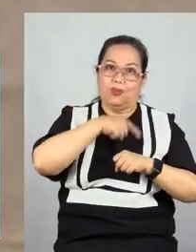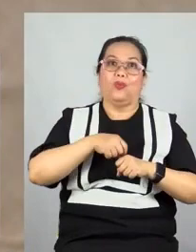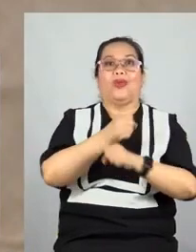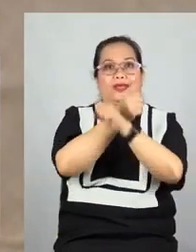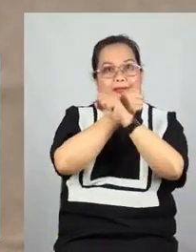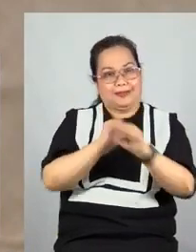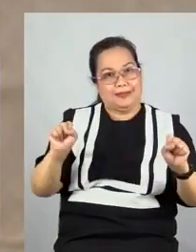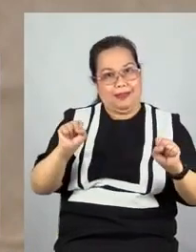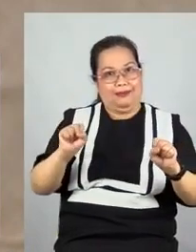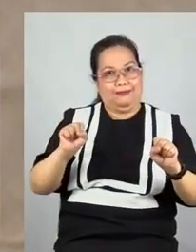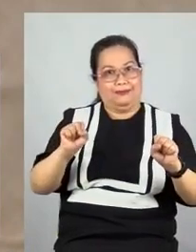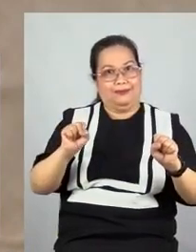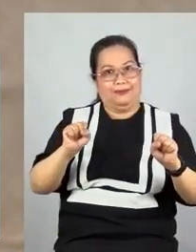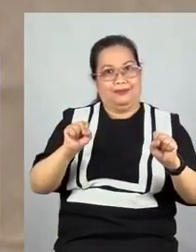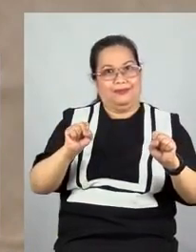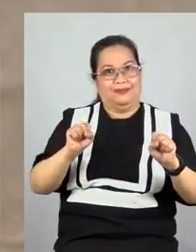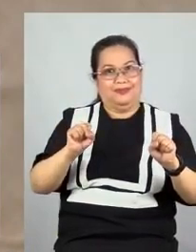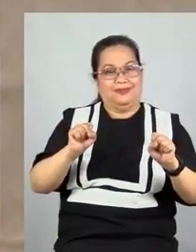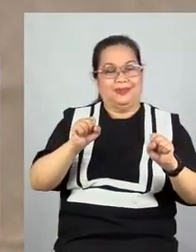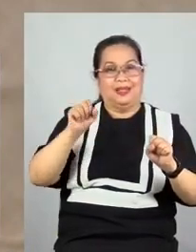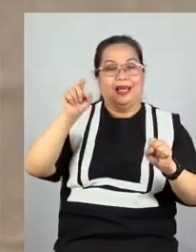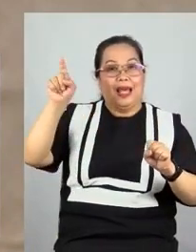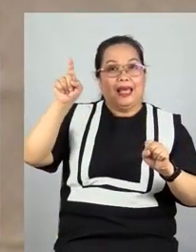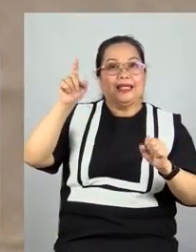He was born in the likeness of men.